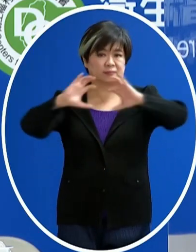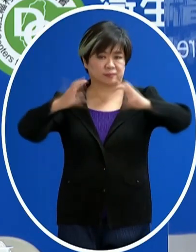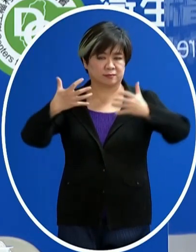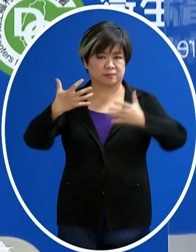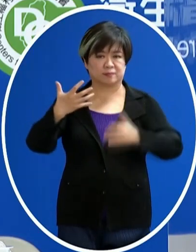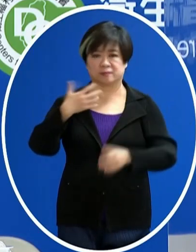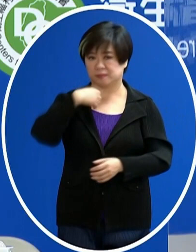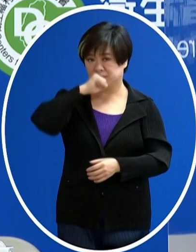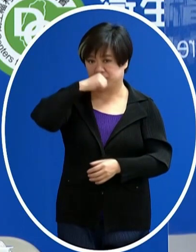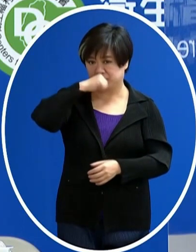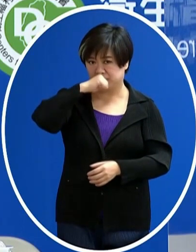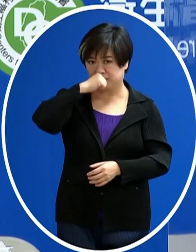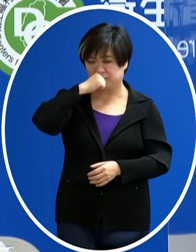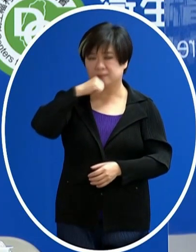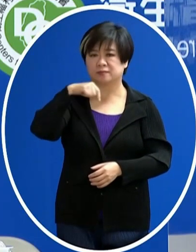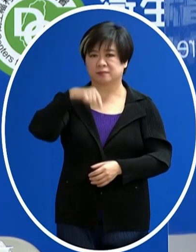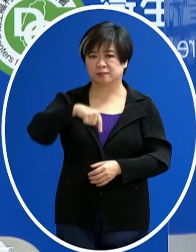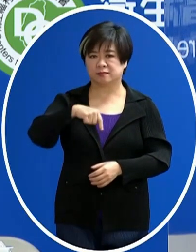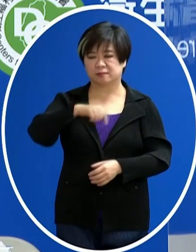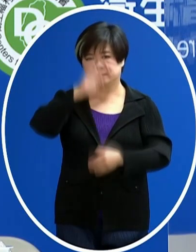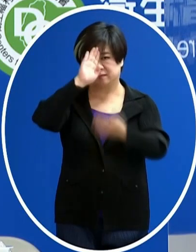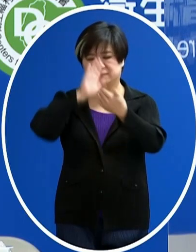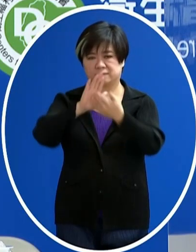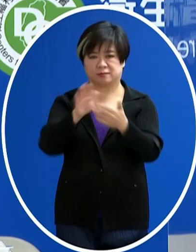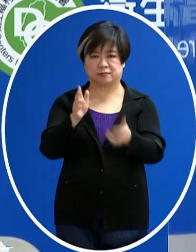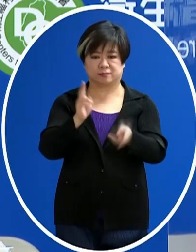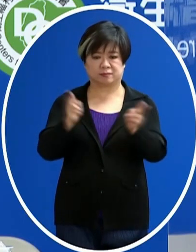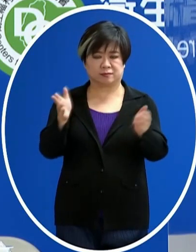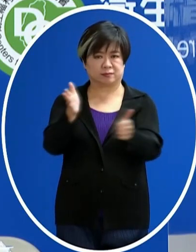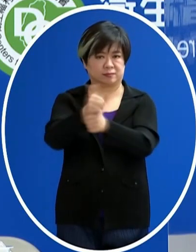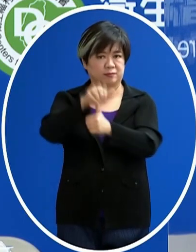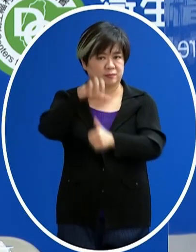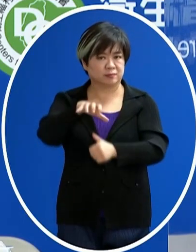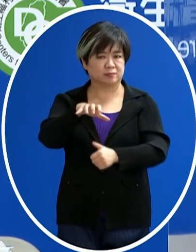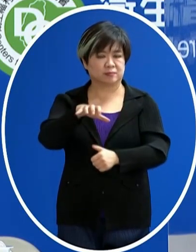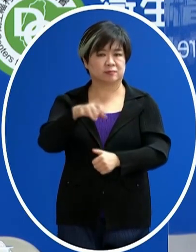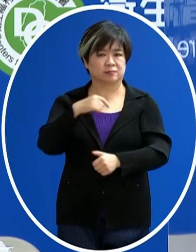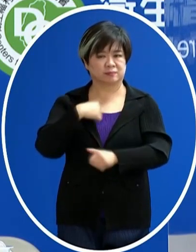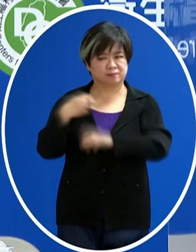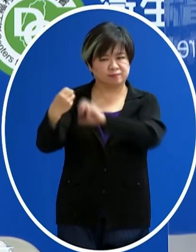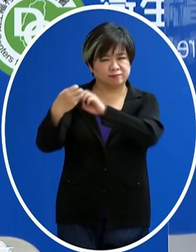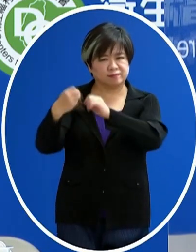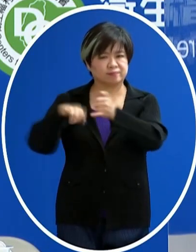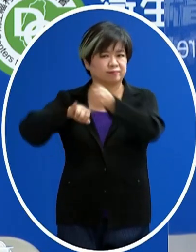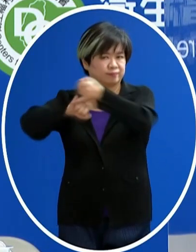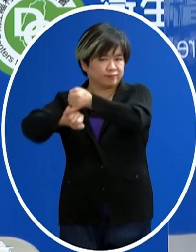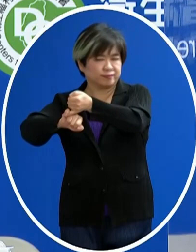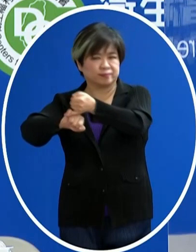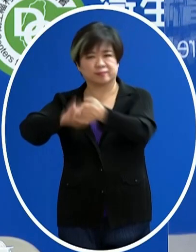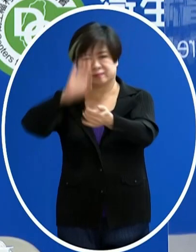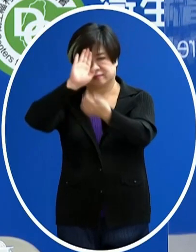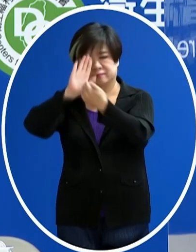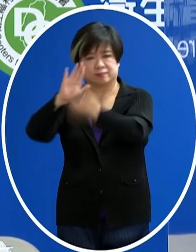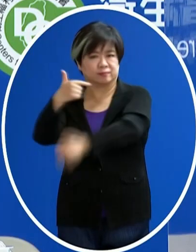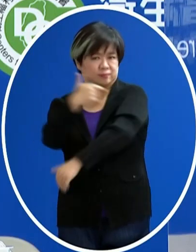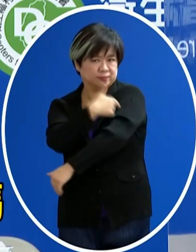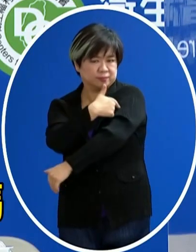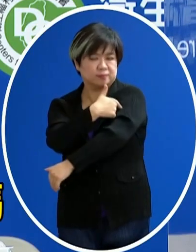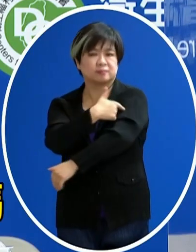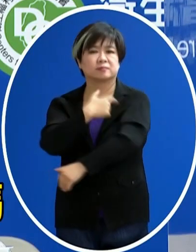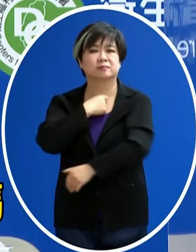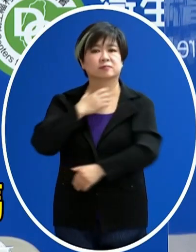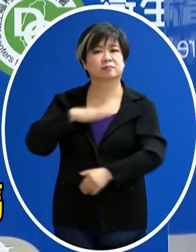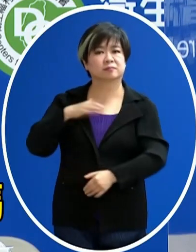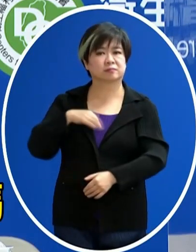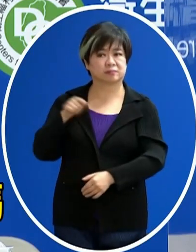啊，这个我们这个防疫指挥中心，我们要跟人家谈这疫苗的买卖，那一定要先知道说对